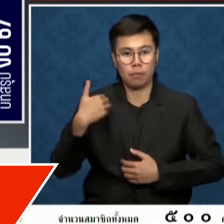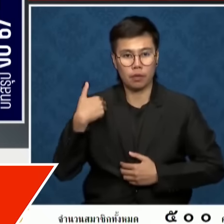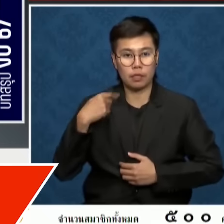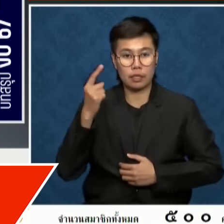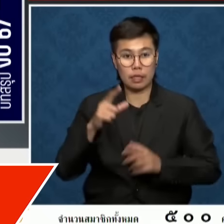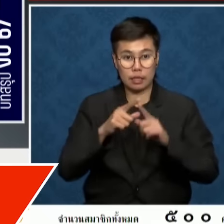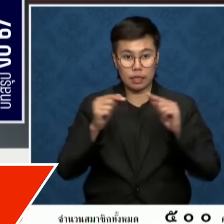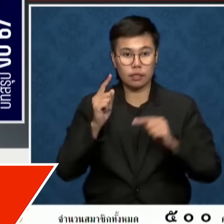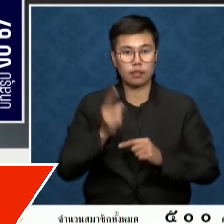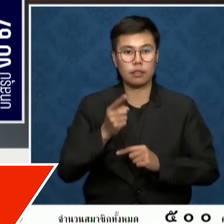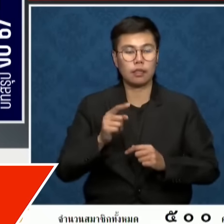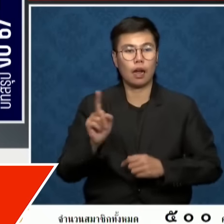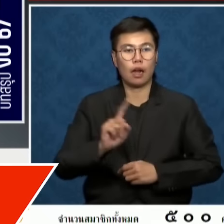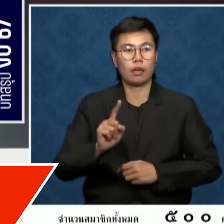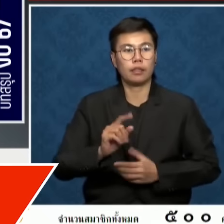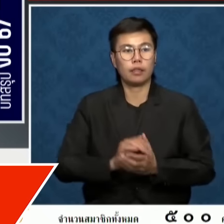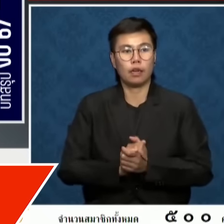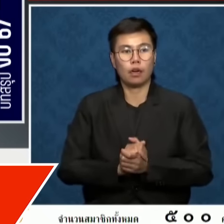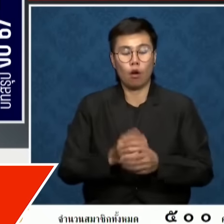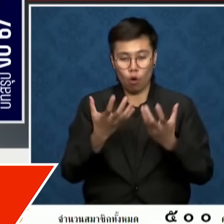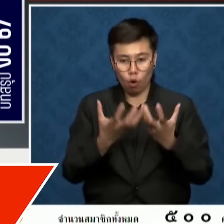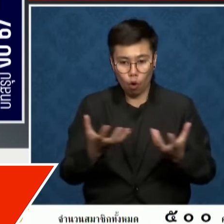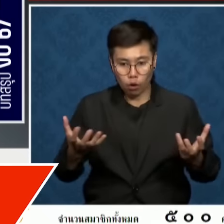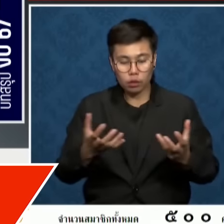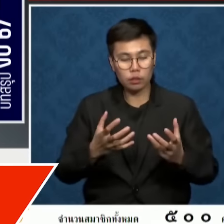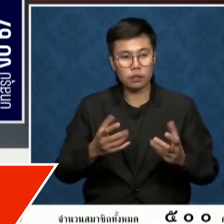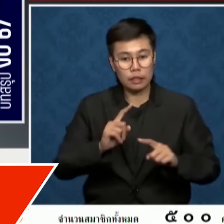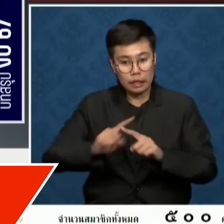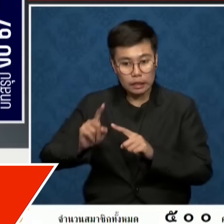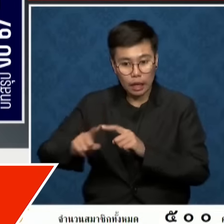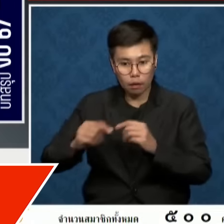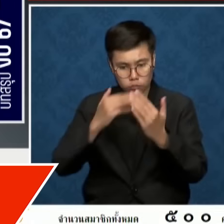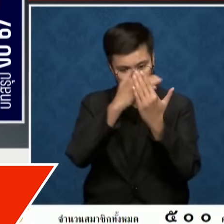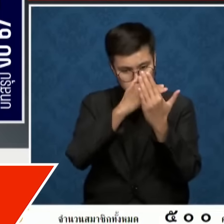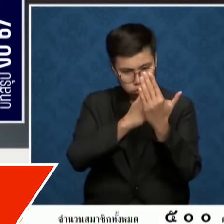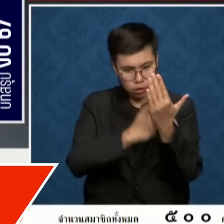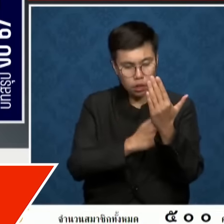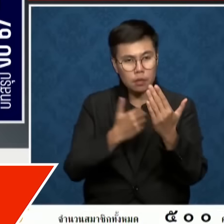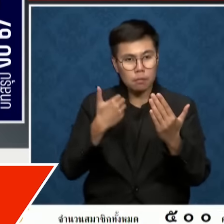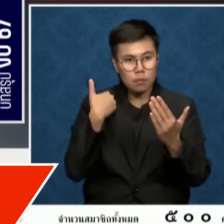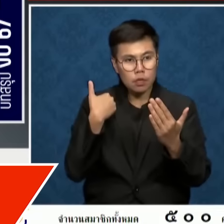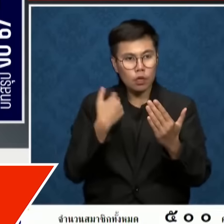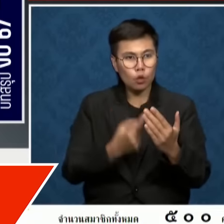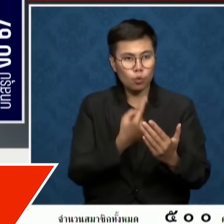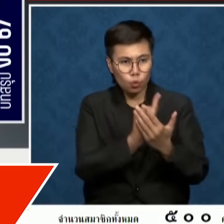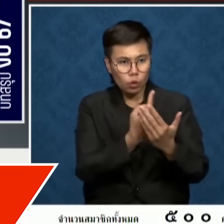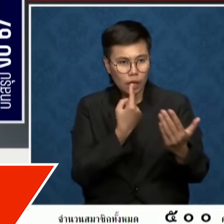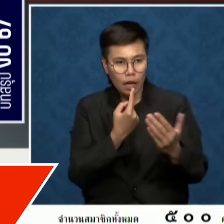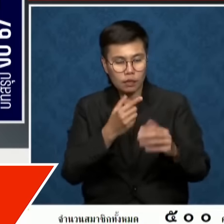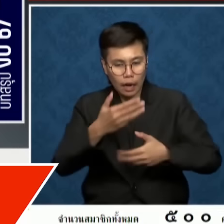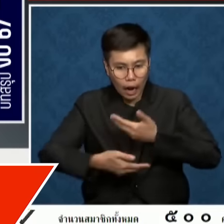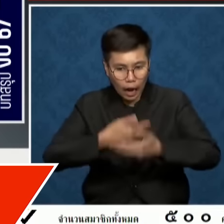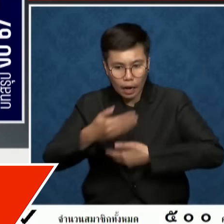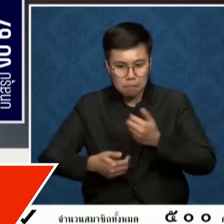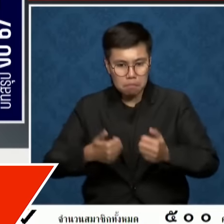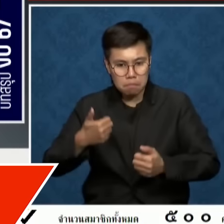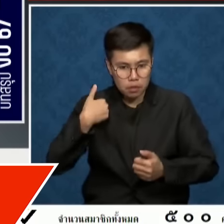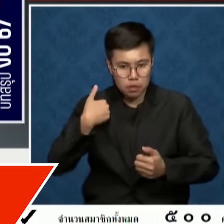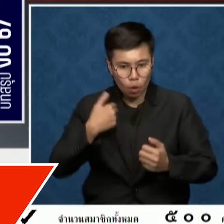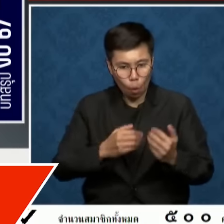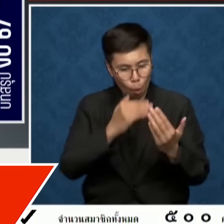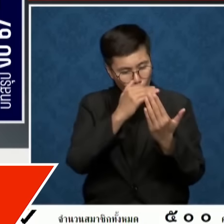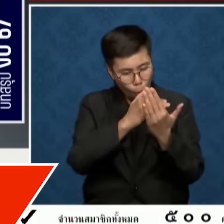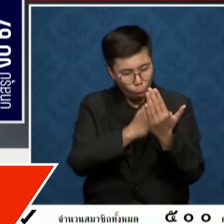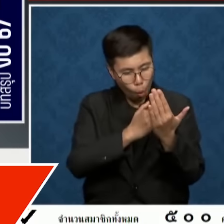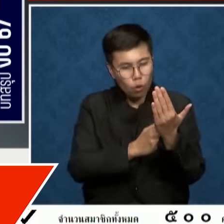อนึงนะคะสินค้านวักรรมแตะละรายการกลบมีผู้แทนจำหน่ายเพีงไม่กี่รายค่ะทำให้สนค้านวตกรรมเห่าน